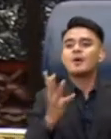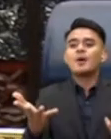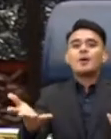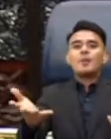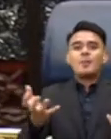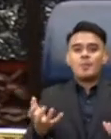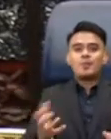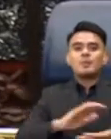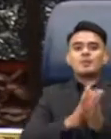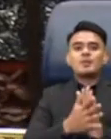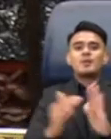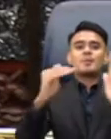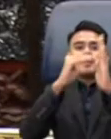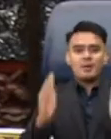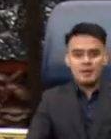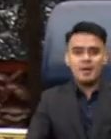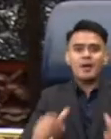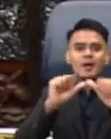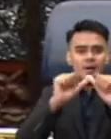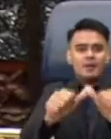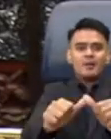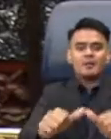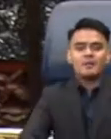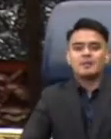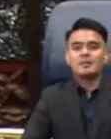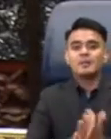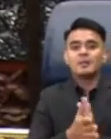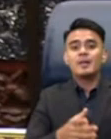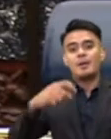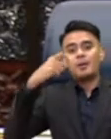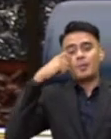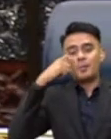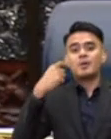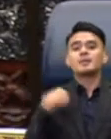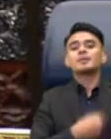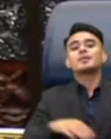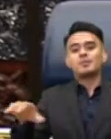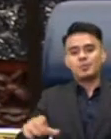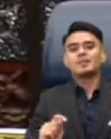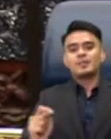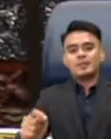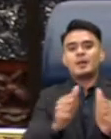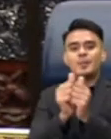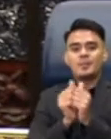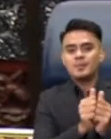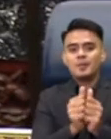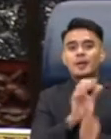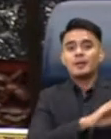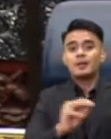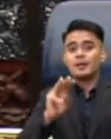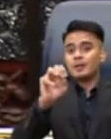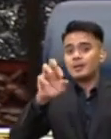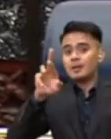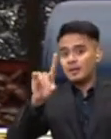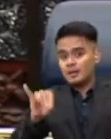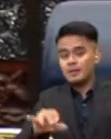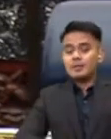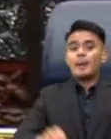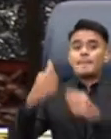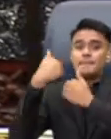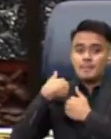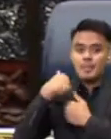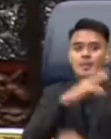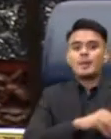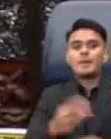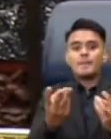kekal Jadi pembangkang selamanya jadi H bawang ni kita ambil tindakan bersama dan Mardi memainkan peranan dan benih ini